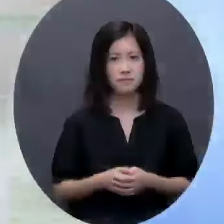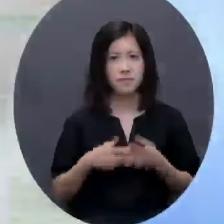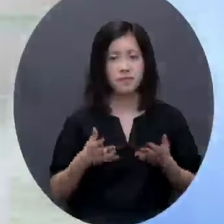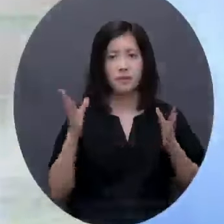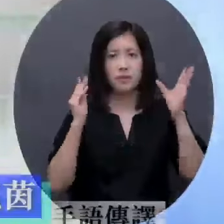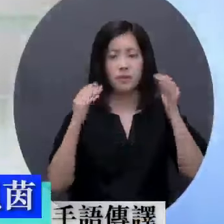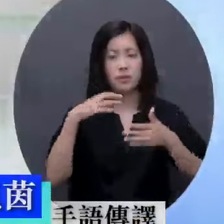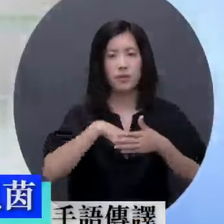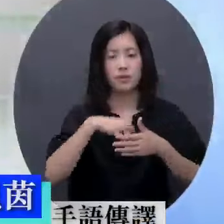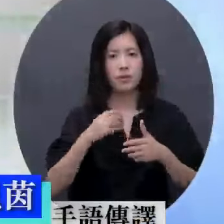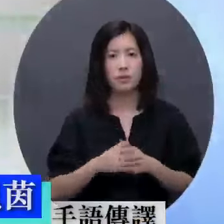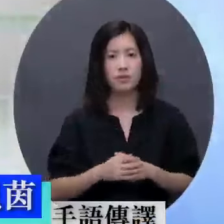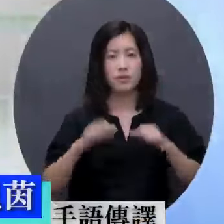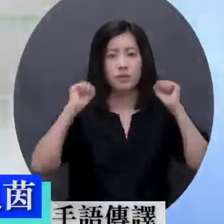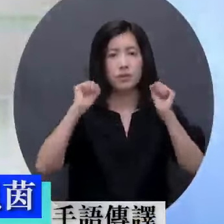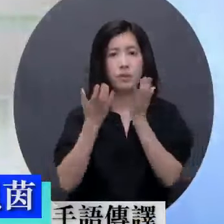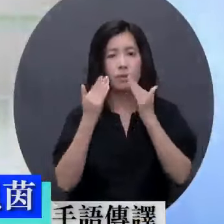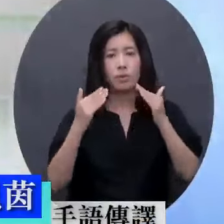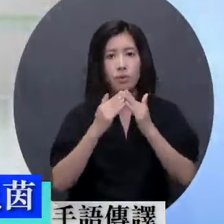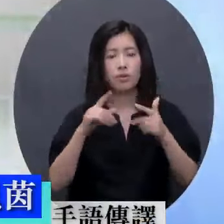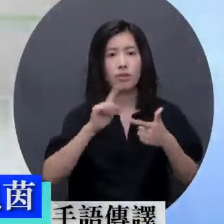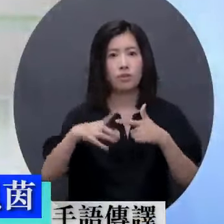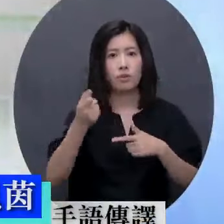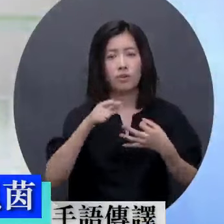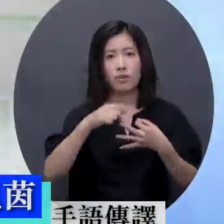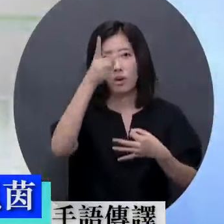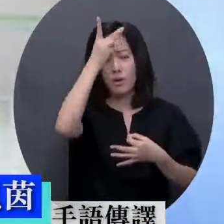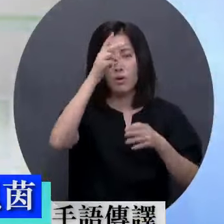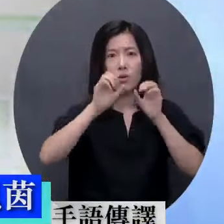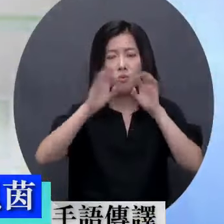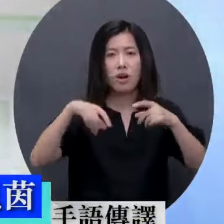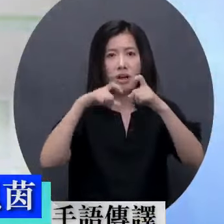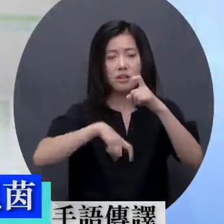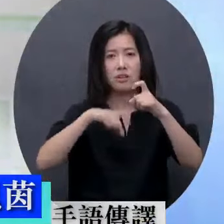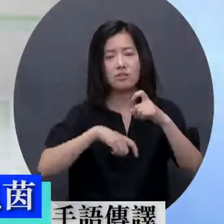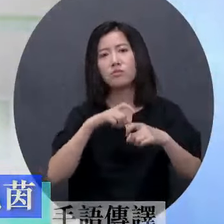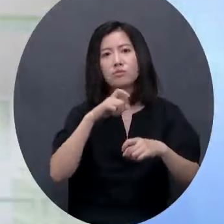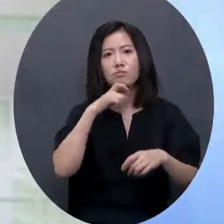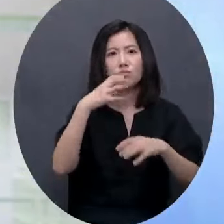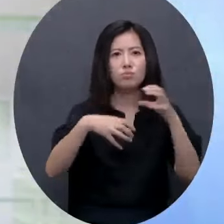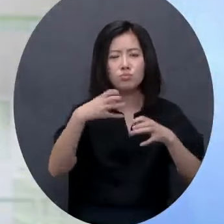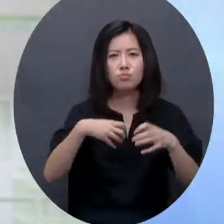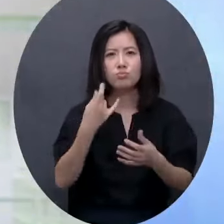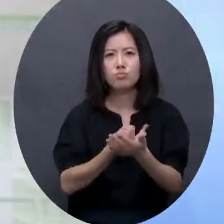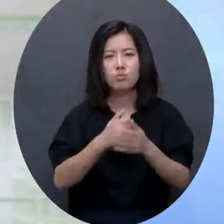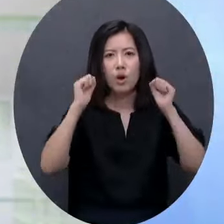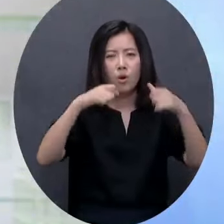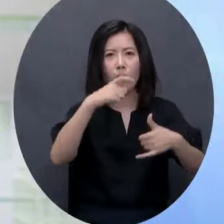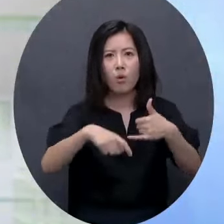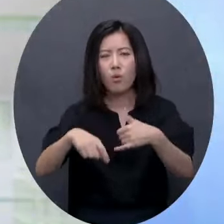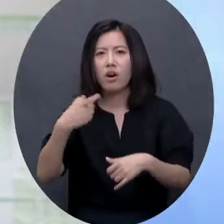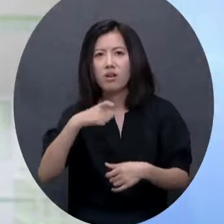睇睇今日新闻内容。体育学院副主席郑永信话，九月将会开会检讨运动员的资